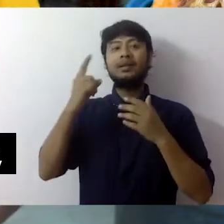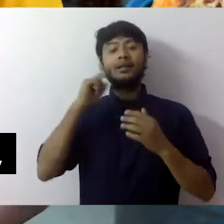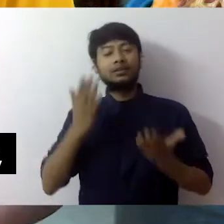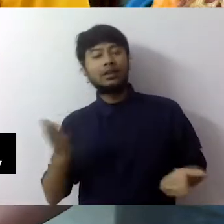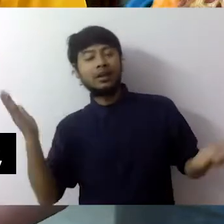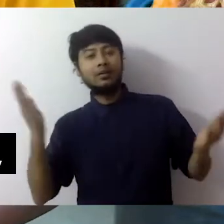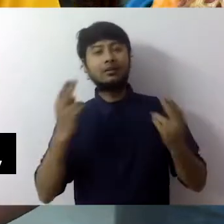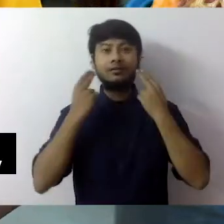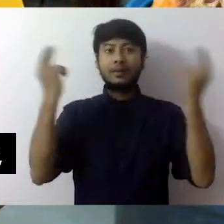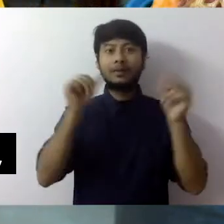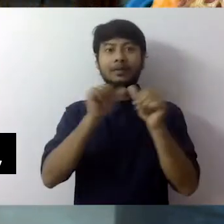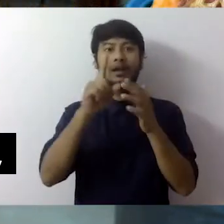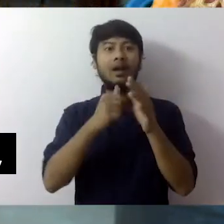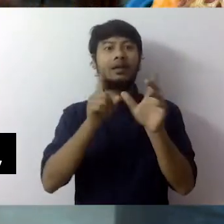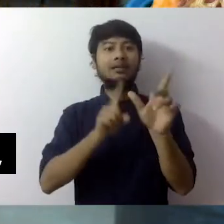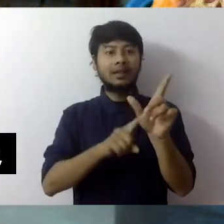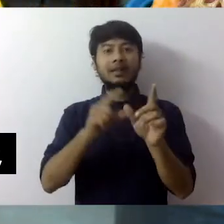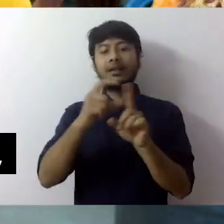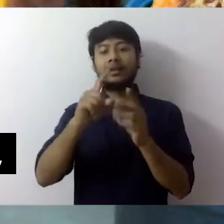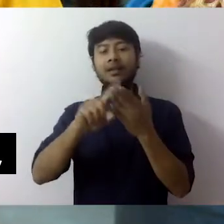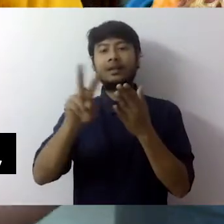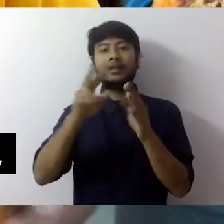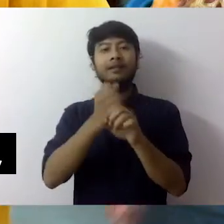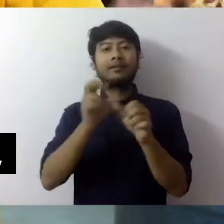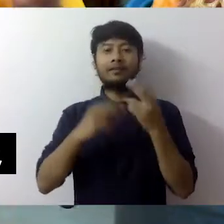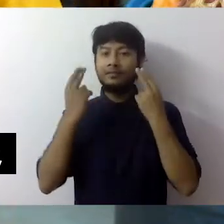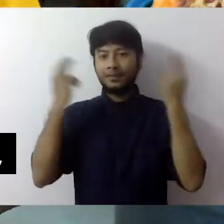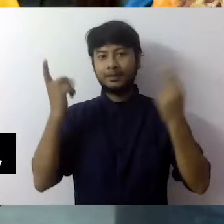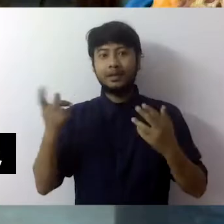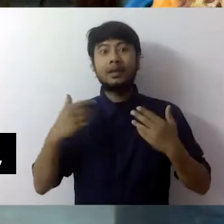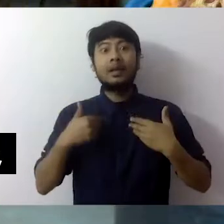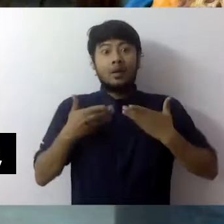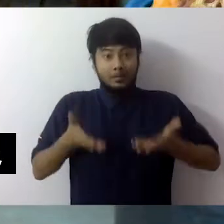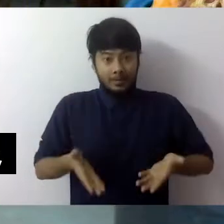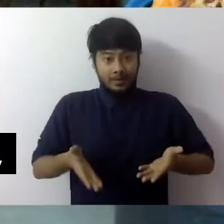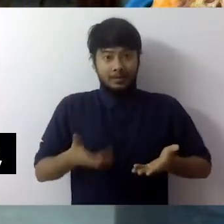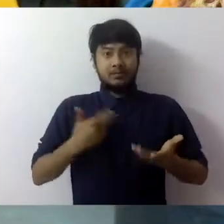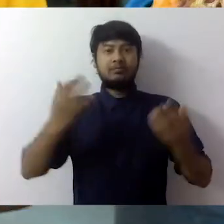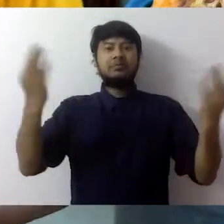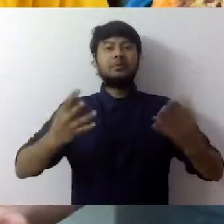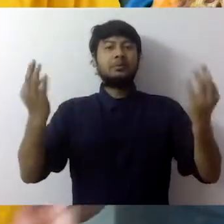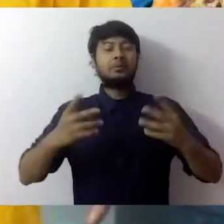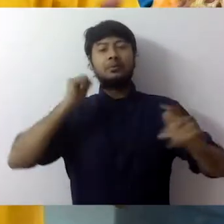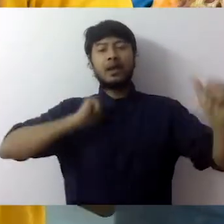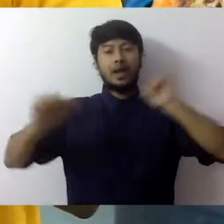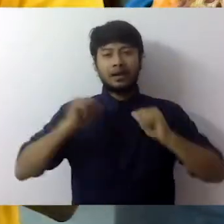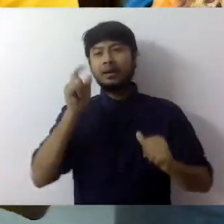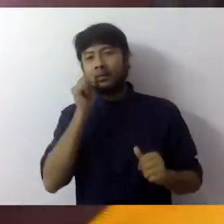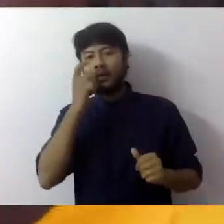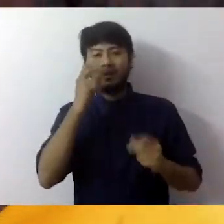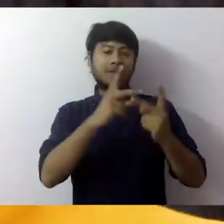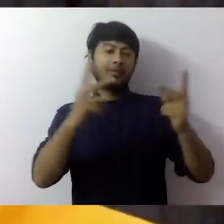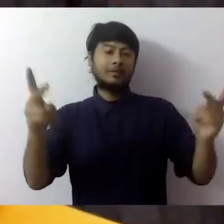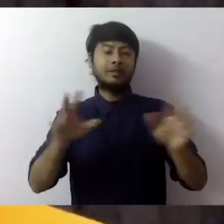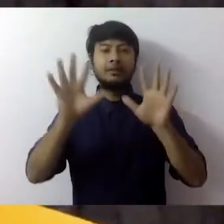एंड देन मैं आया। फिर अभी के जितने भी नए एक्टर्स लोग हैं, सब ये सब है। तो एक्चुअली डेकेड्स टू